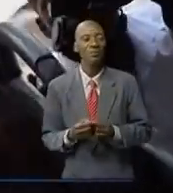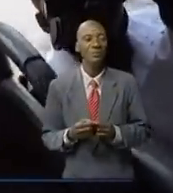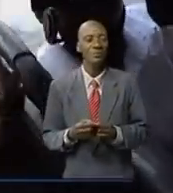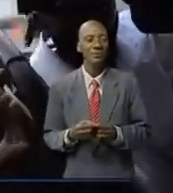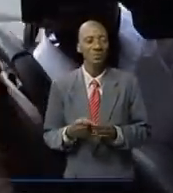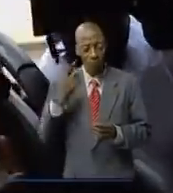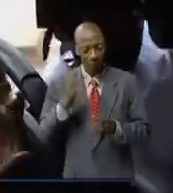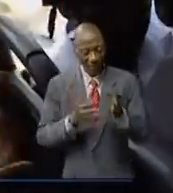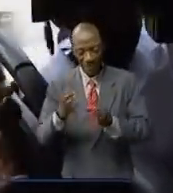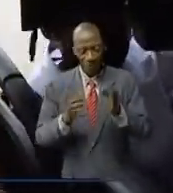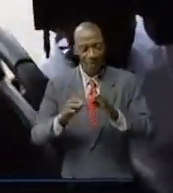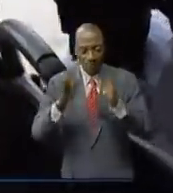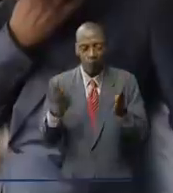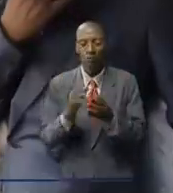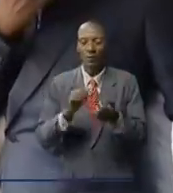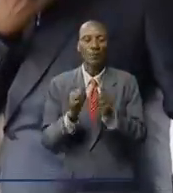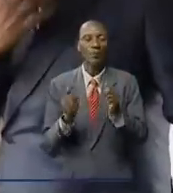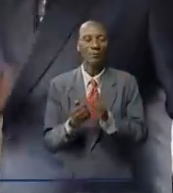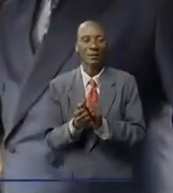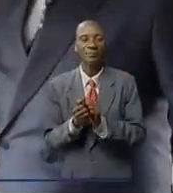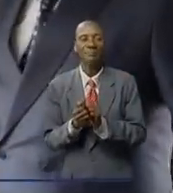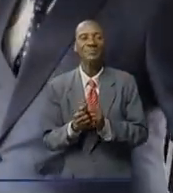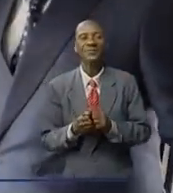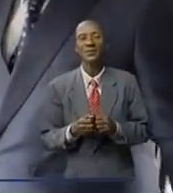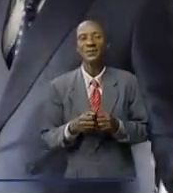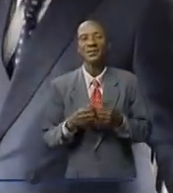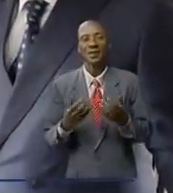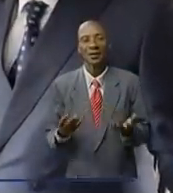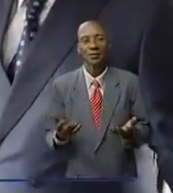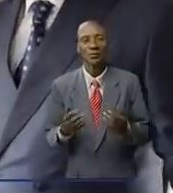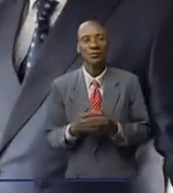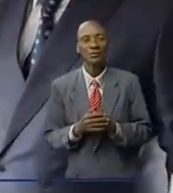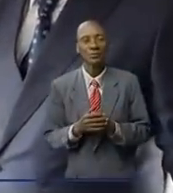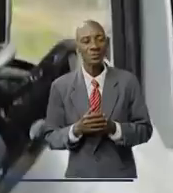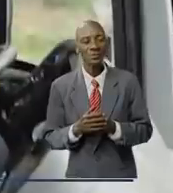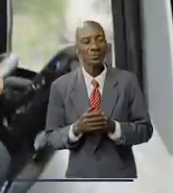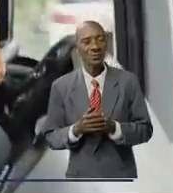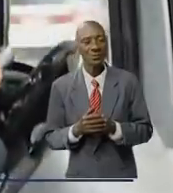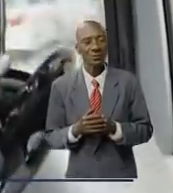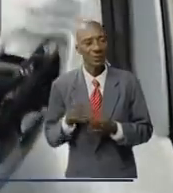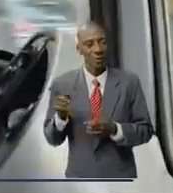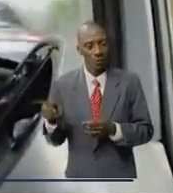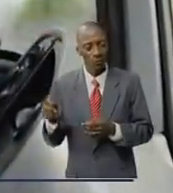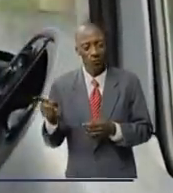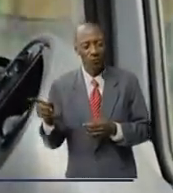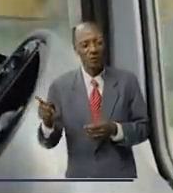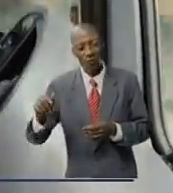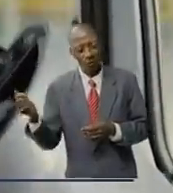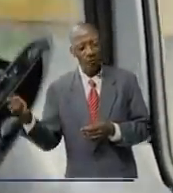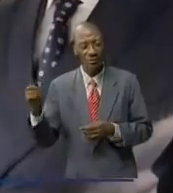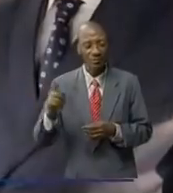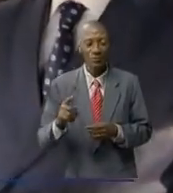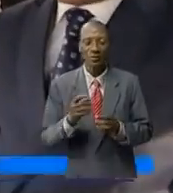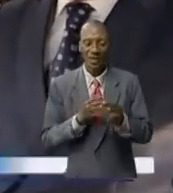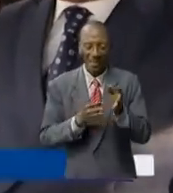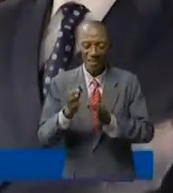trajet. Occasion saisie par la présidente de l'AIFA section RDC, maître Joël Kona Bamba, qui a rappelé l'importance de la dite campagne.